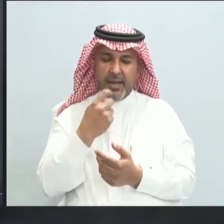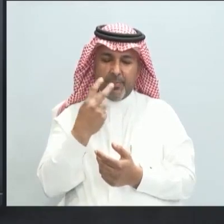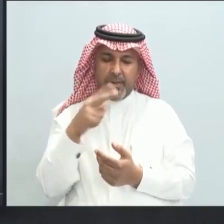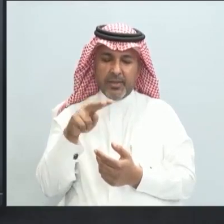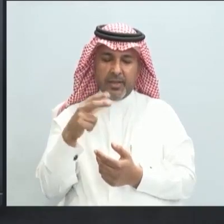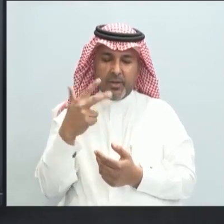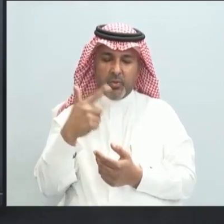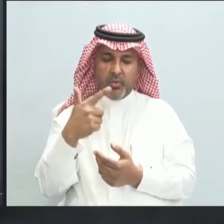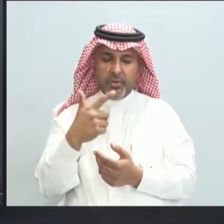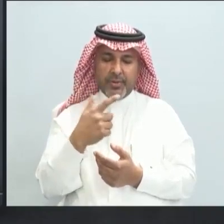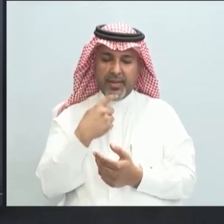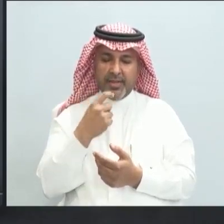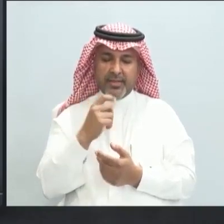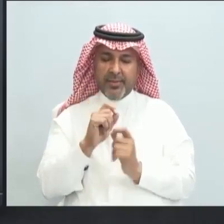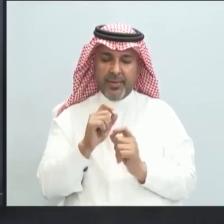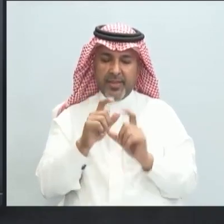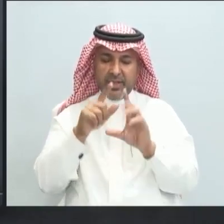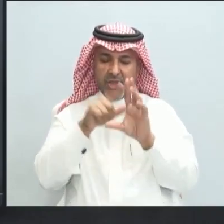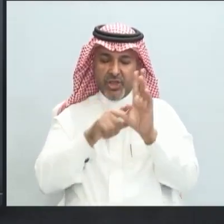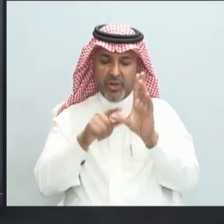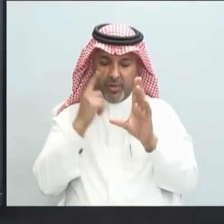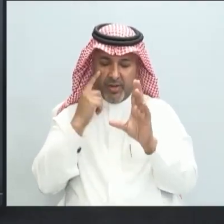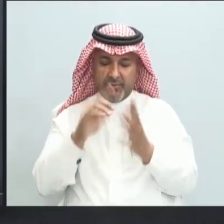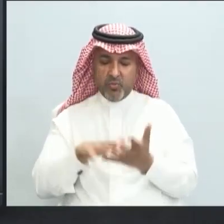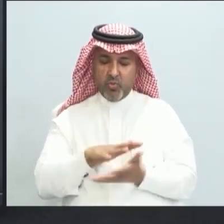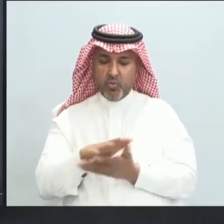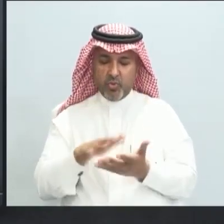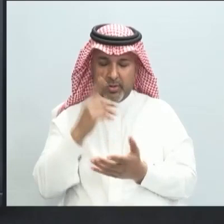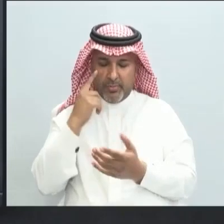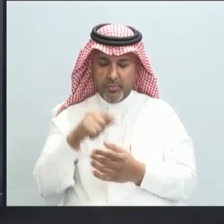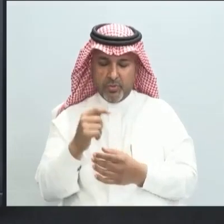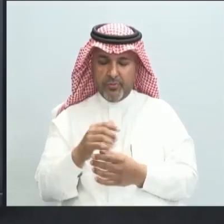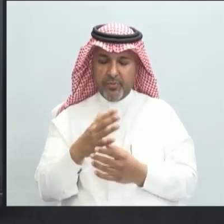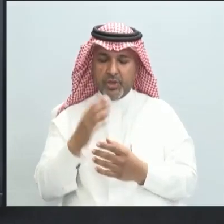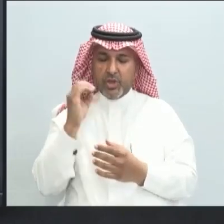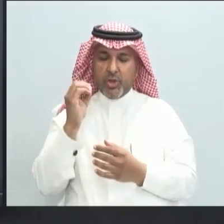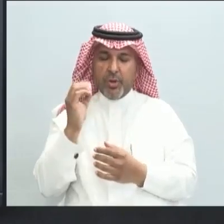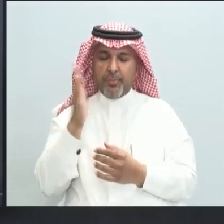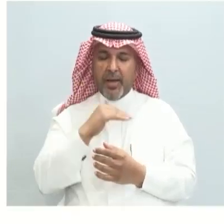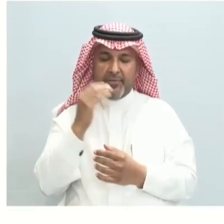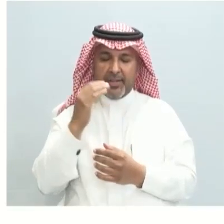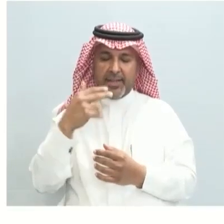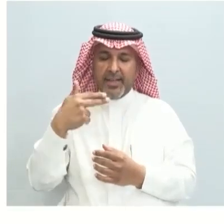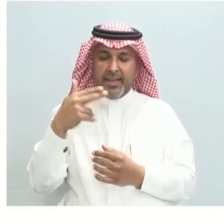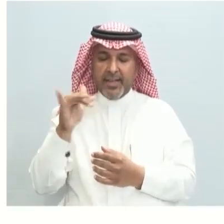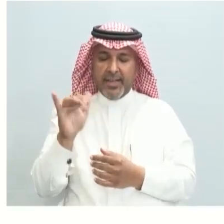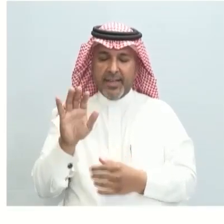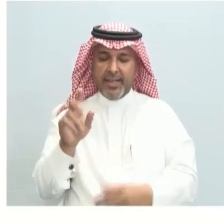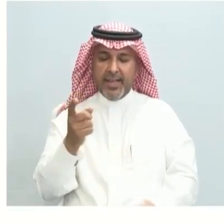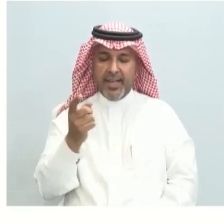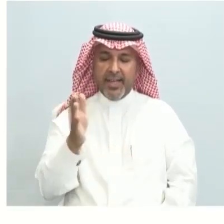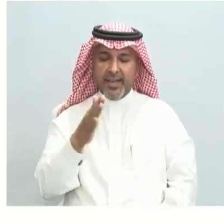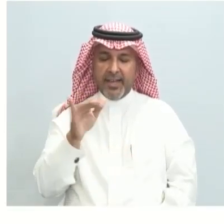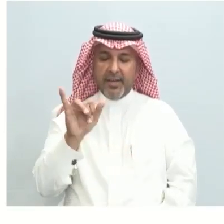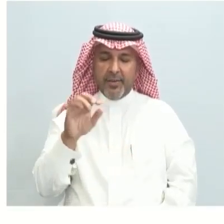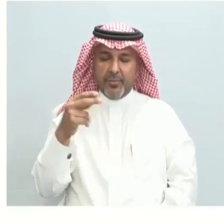اثنين. هذه الزوايا دائماً تسبب مشاكل في التان ويكون التان عندها غير معرف فبالتالي المجال يقول لك عوض في أي زاوية